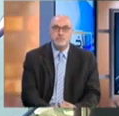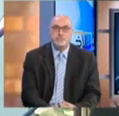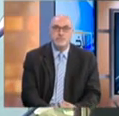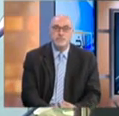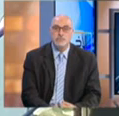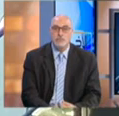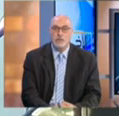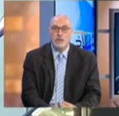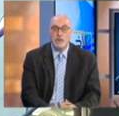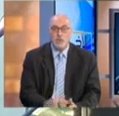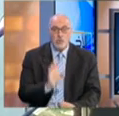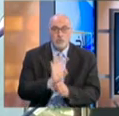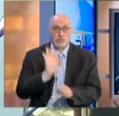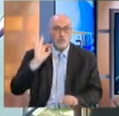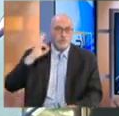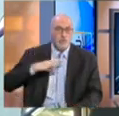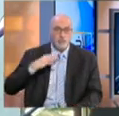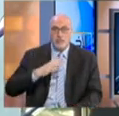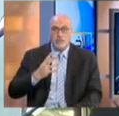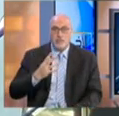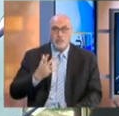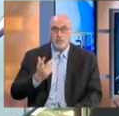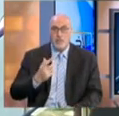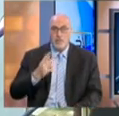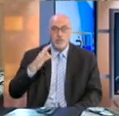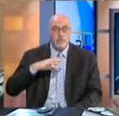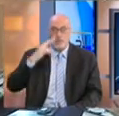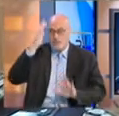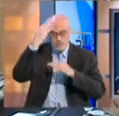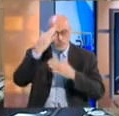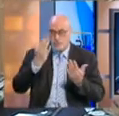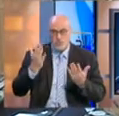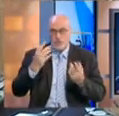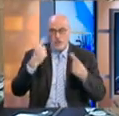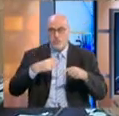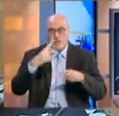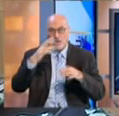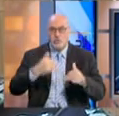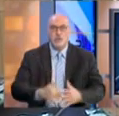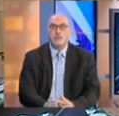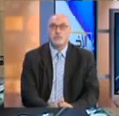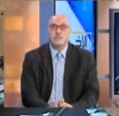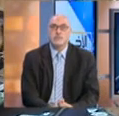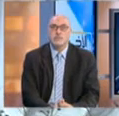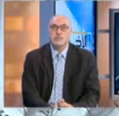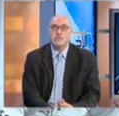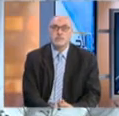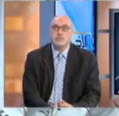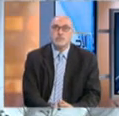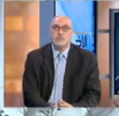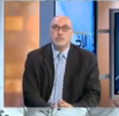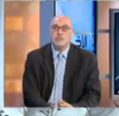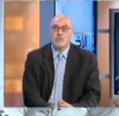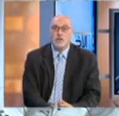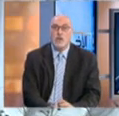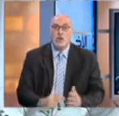ولا يخدم سوى مصالح أعداء الجزائر. في ختام